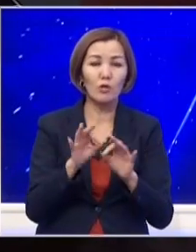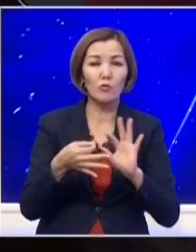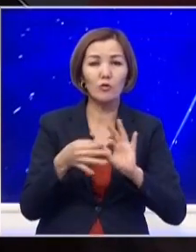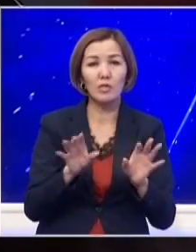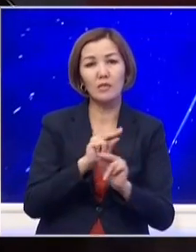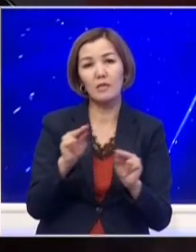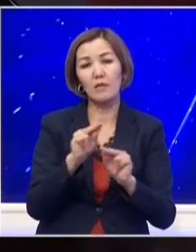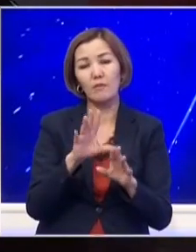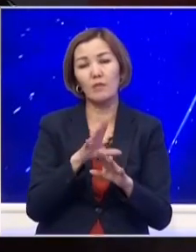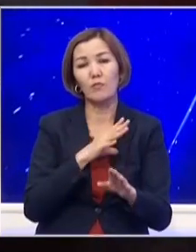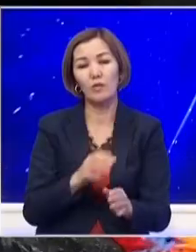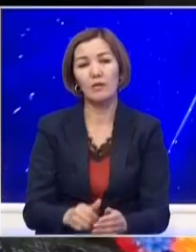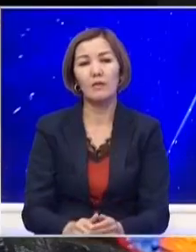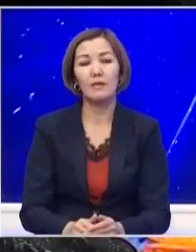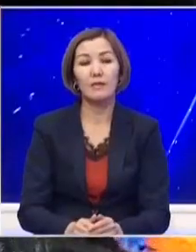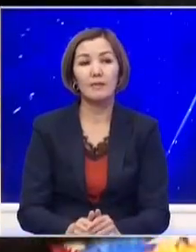жақты тәлім беруде.